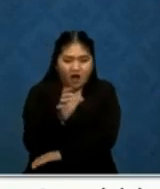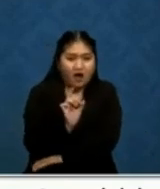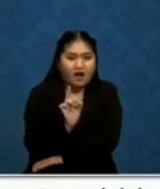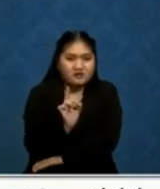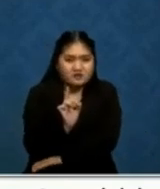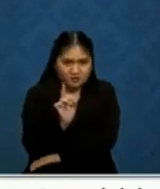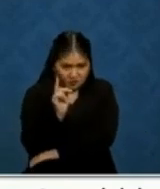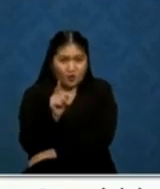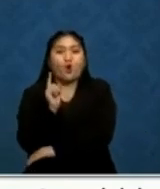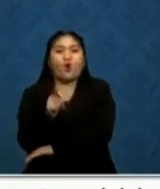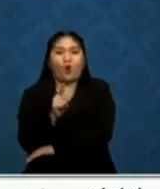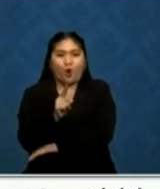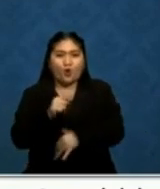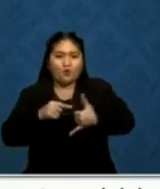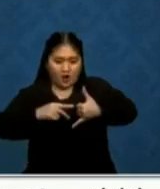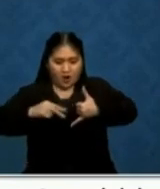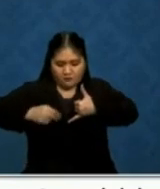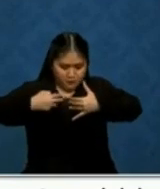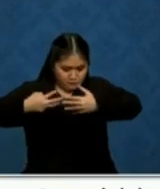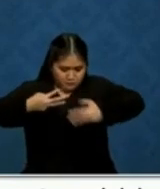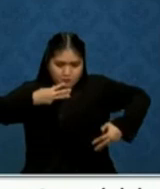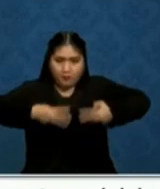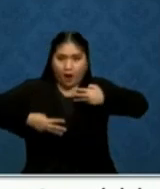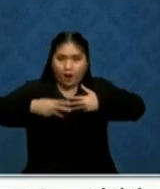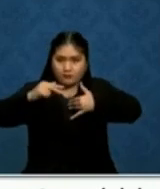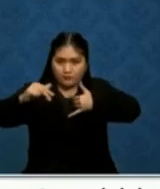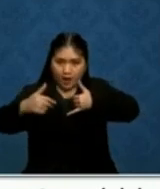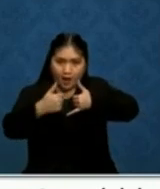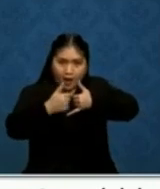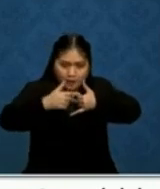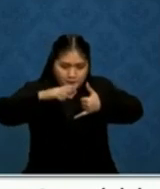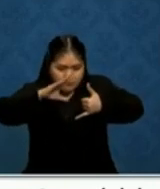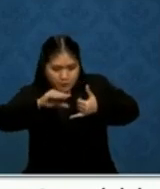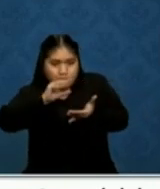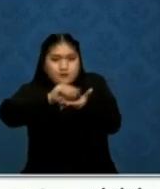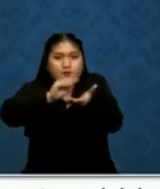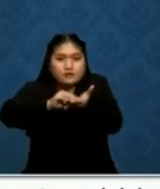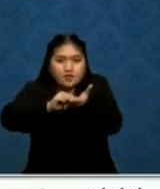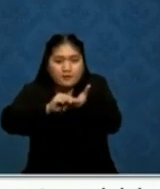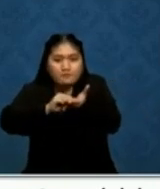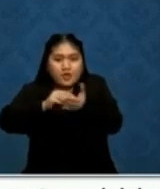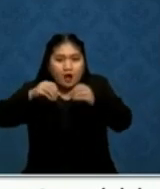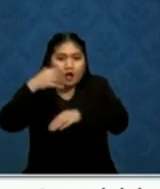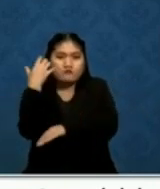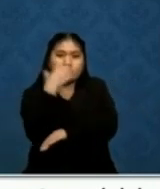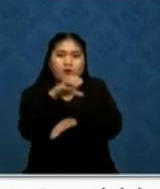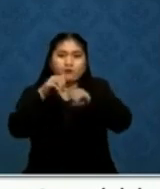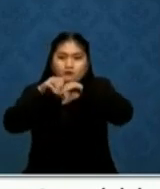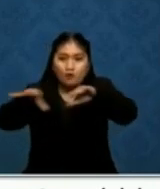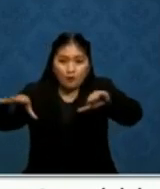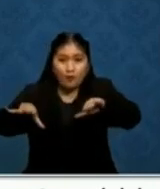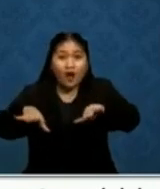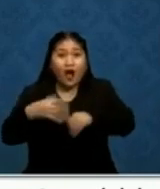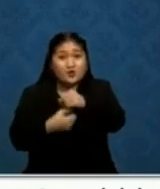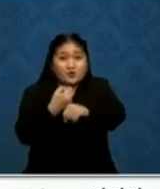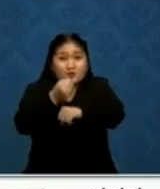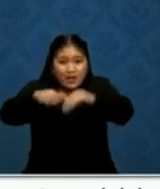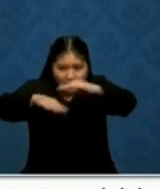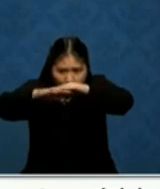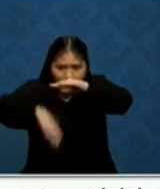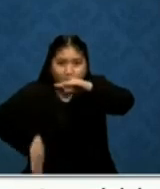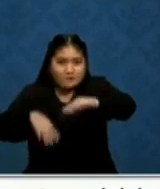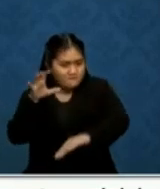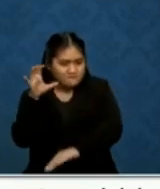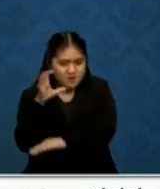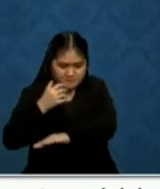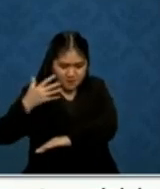ให้ถ่ายภาพโป๊เปลือยส่งต่อในโลกอินเทอร์เน็ตเด็กต่ำกว่า15ปีถูกบังคับจากผู้มีอำนาจ